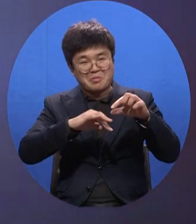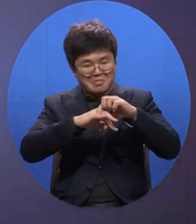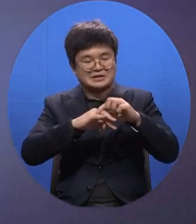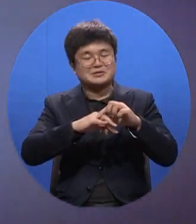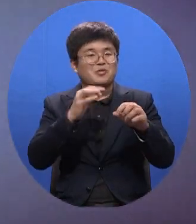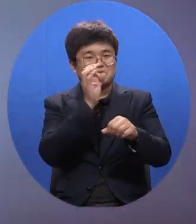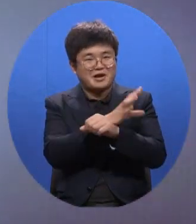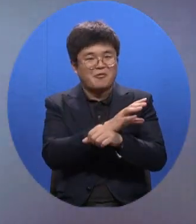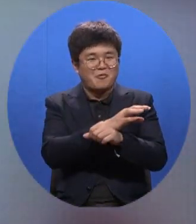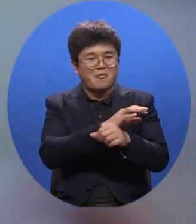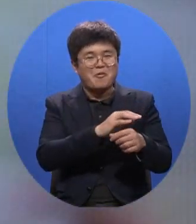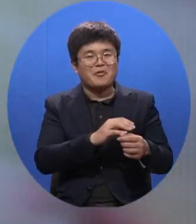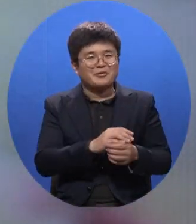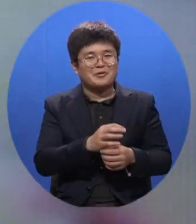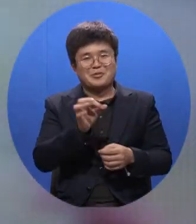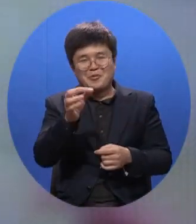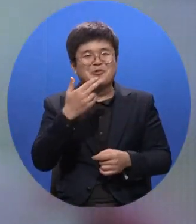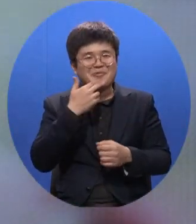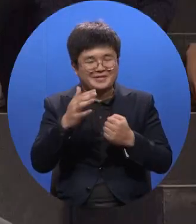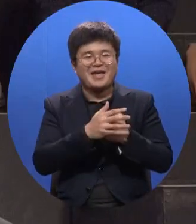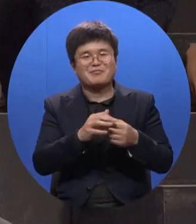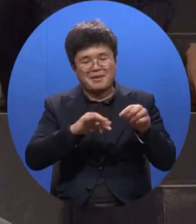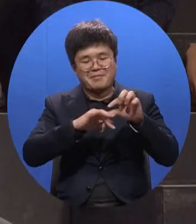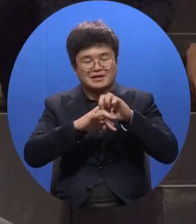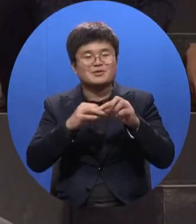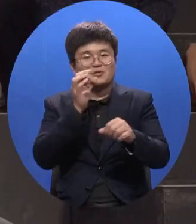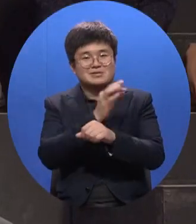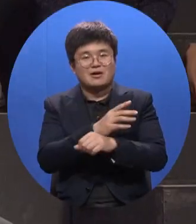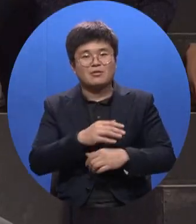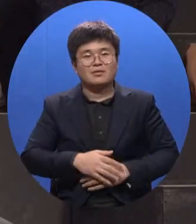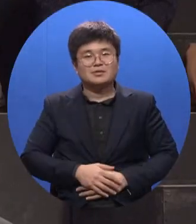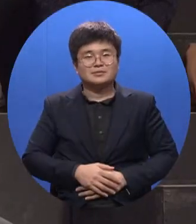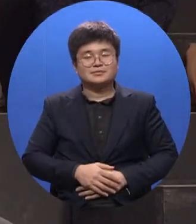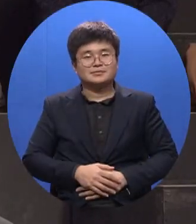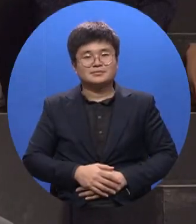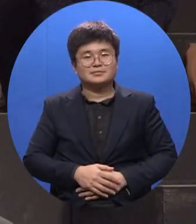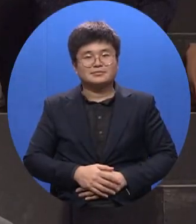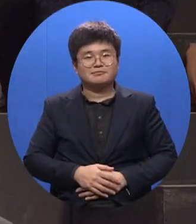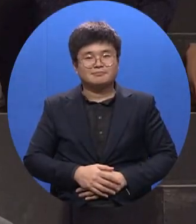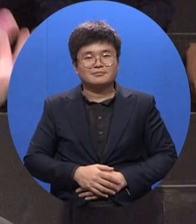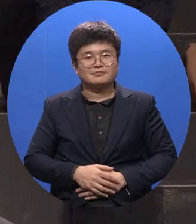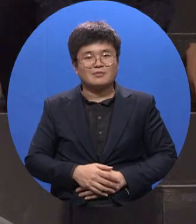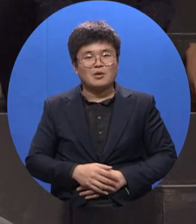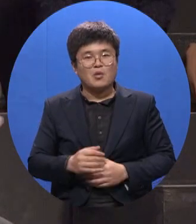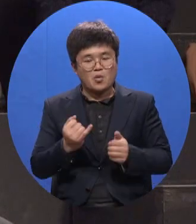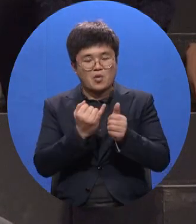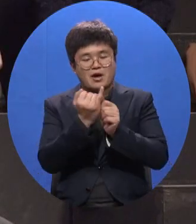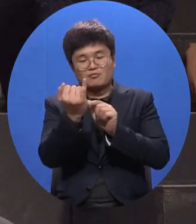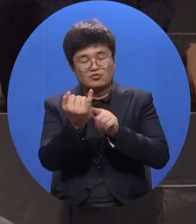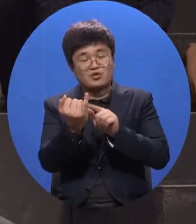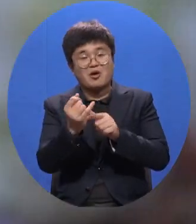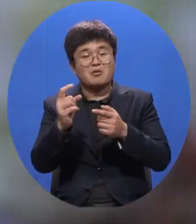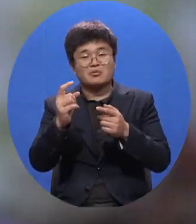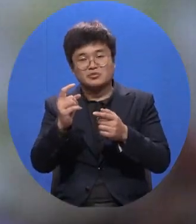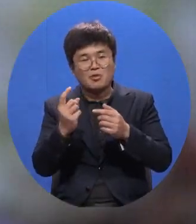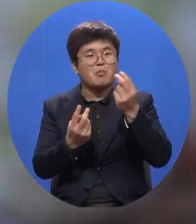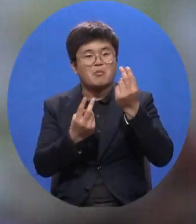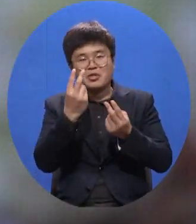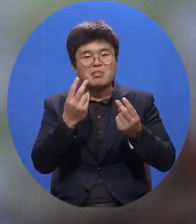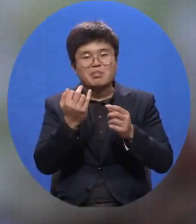저렴한 걸로 돈 없으니까 와이프가 아직 젖어 신과 어느정도 소보다 또 현실적인 사람이 고함